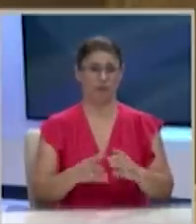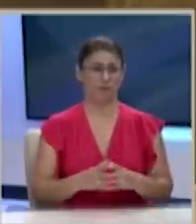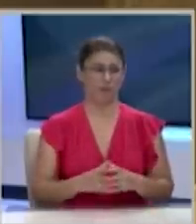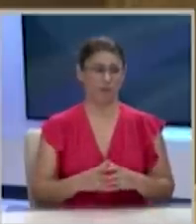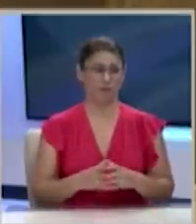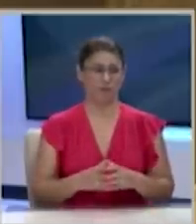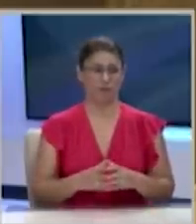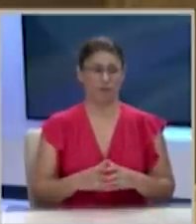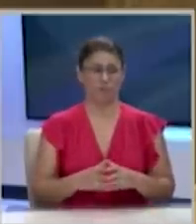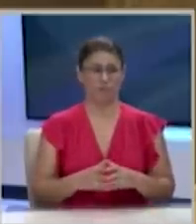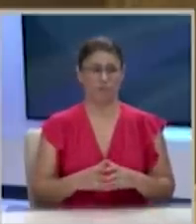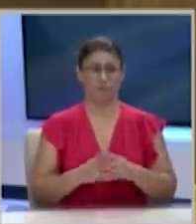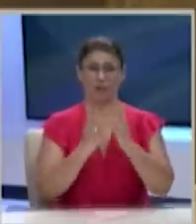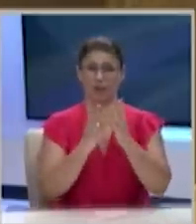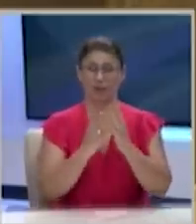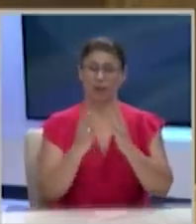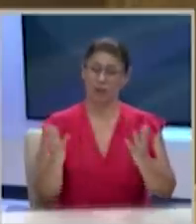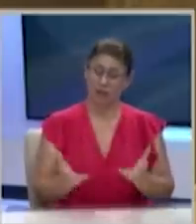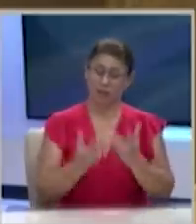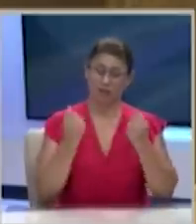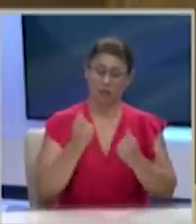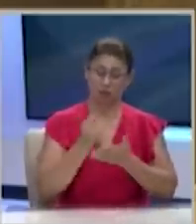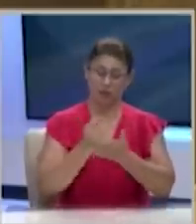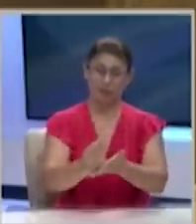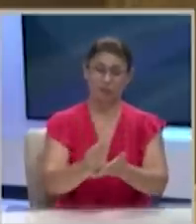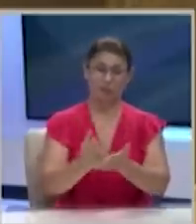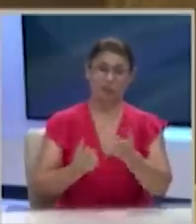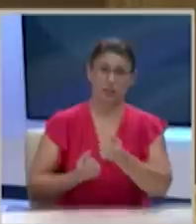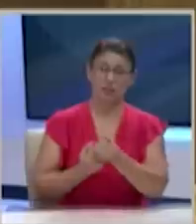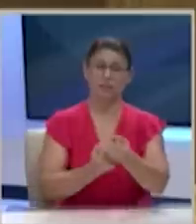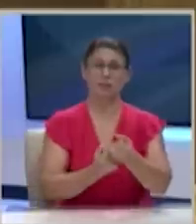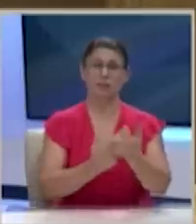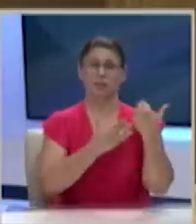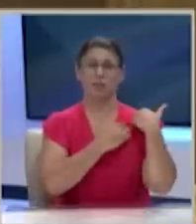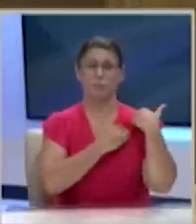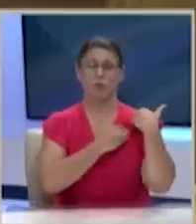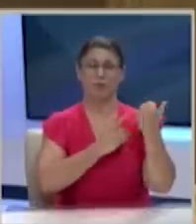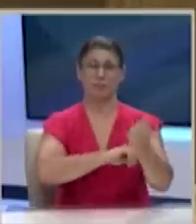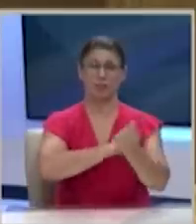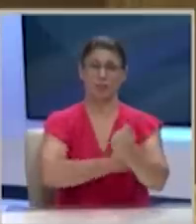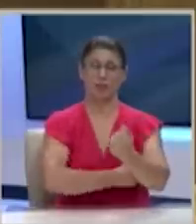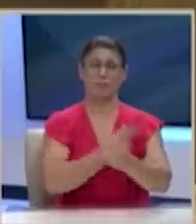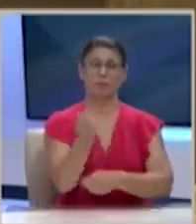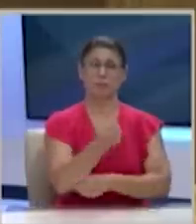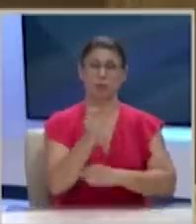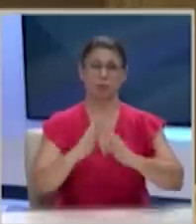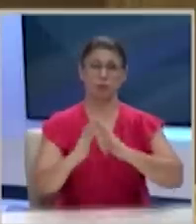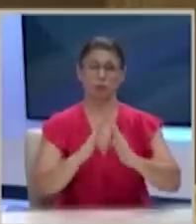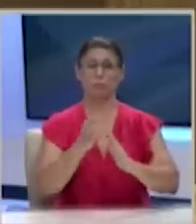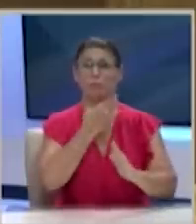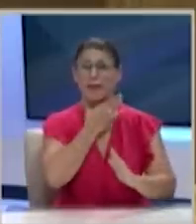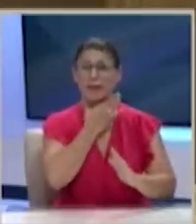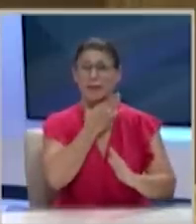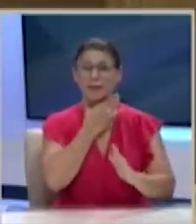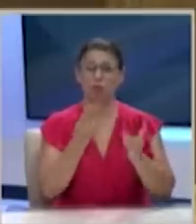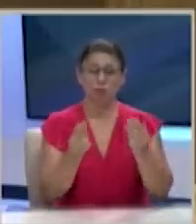τα είπαμε, να εξασφαλιστούν χρήματα ώστε να ενισχύσει τις αρμόδιες δυνάμεις πυροπροστασίας με αναγκαία